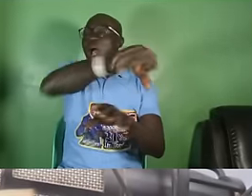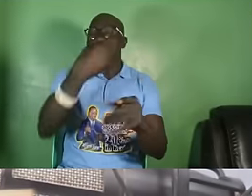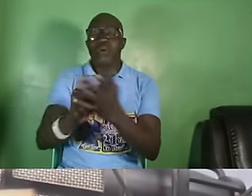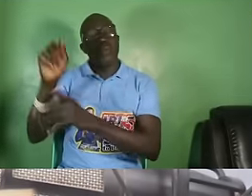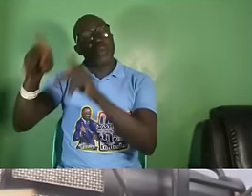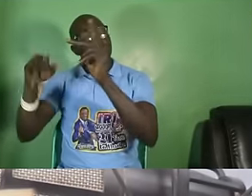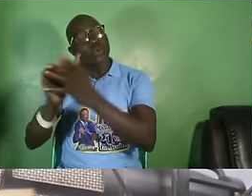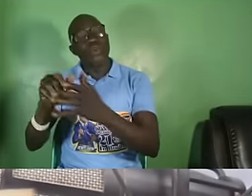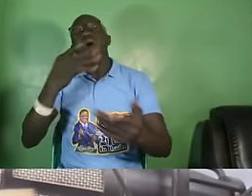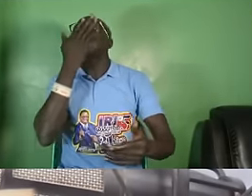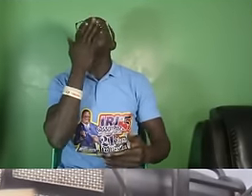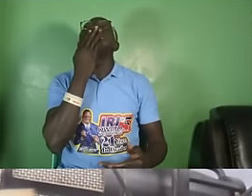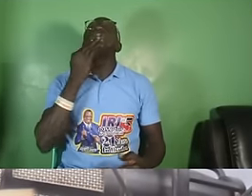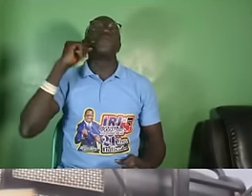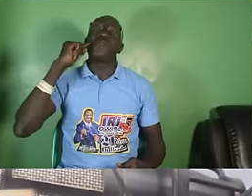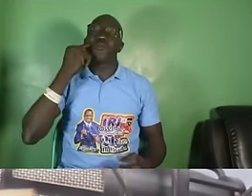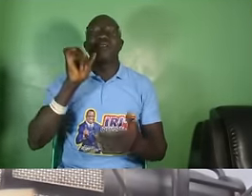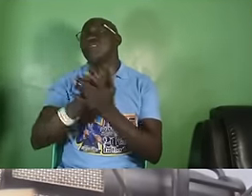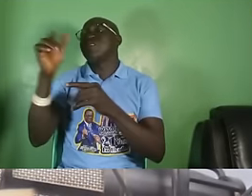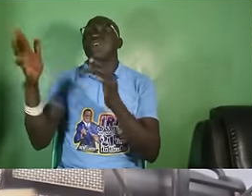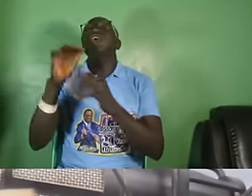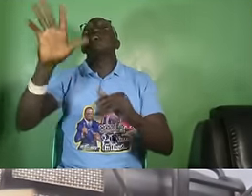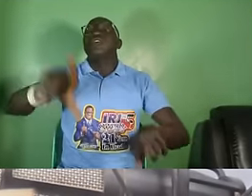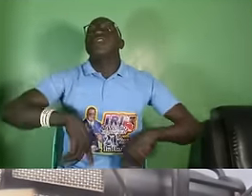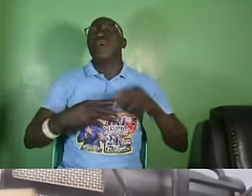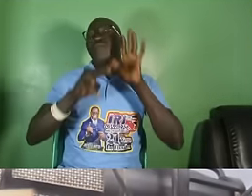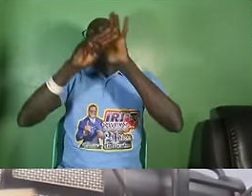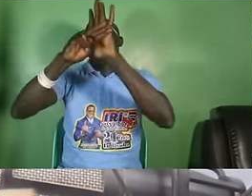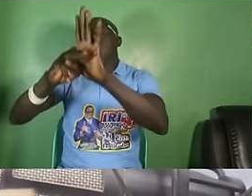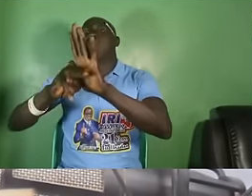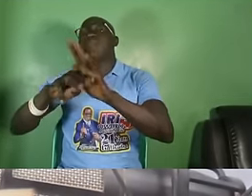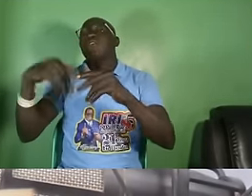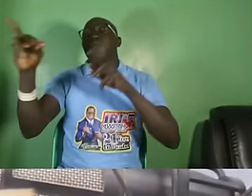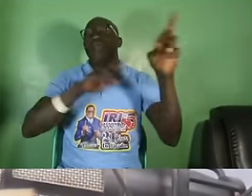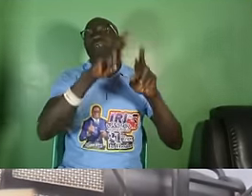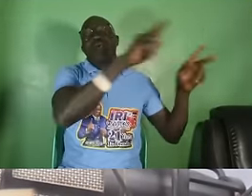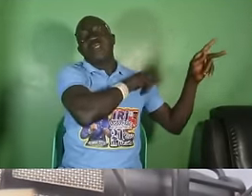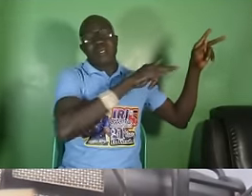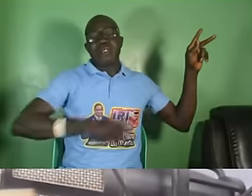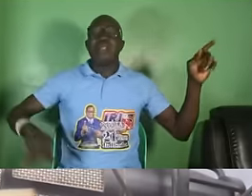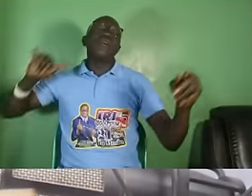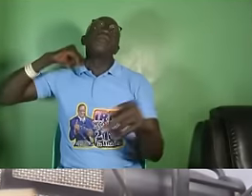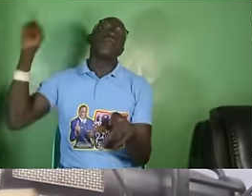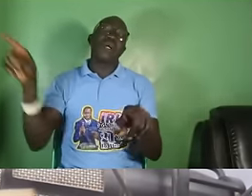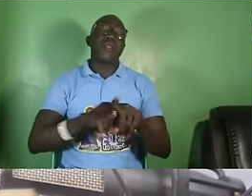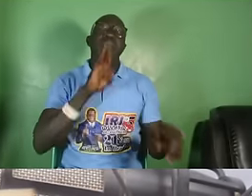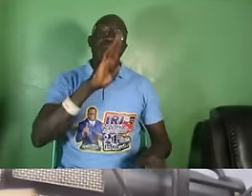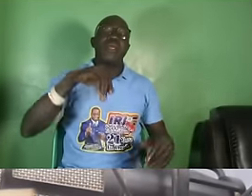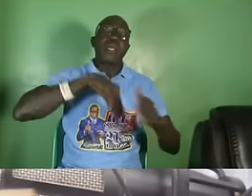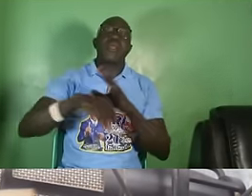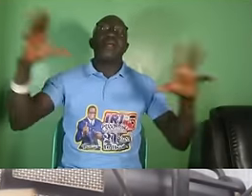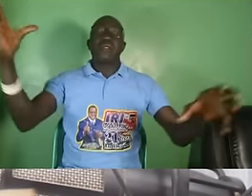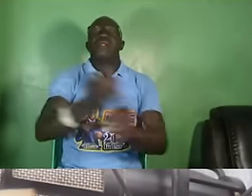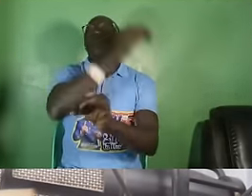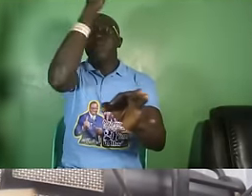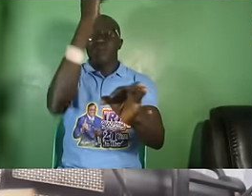Lord will arrest me. Ayé afọ wa lẹ ṣe bí ọba bẹẹ ni yóò rí pẹrẹ